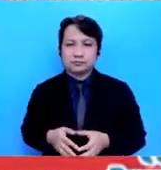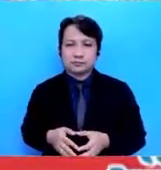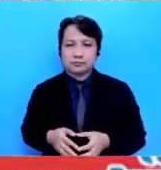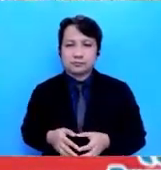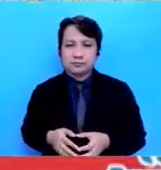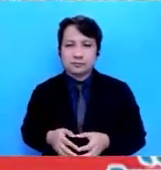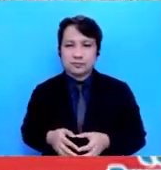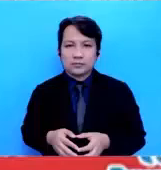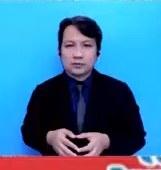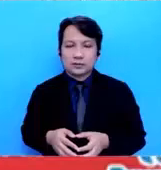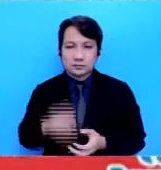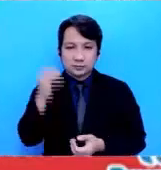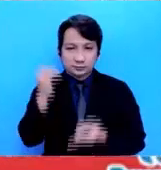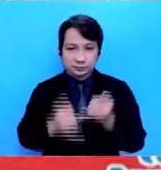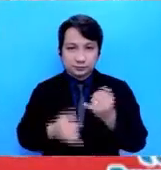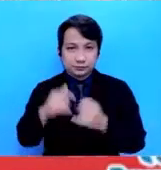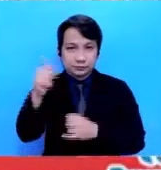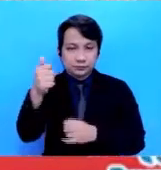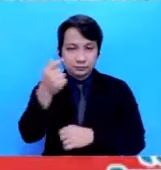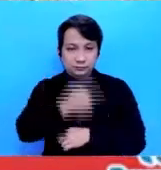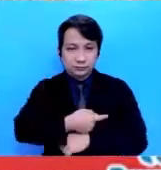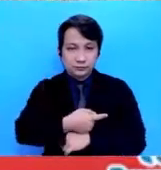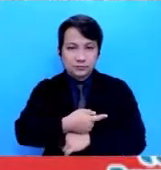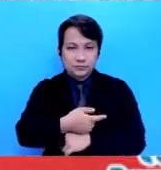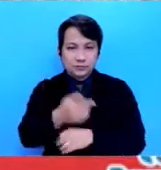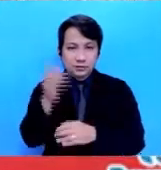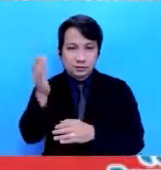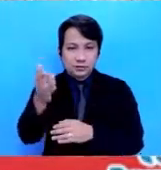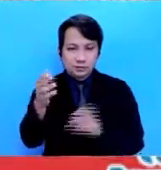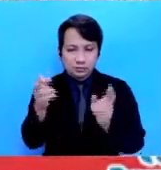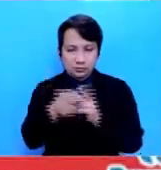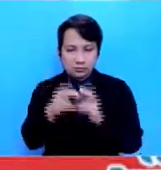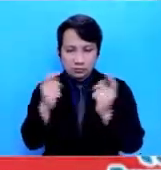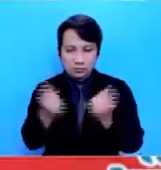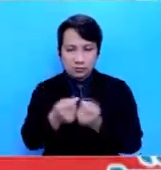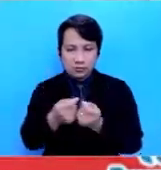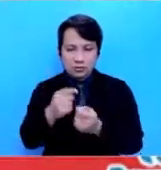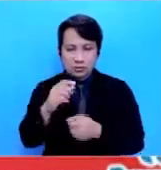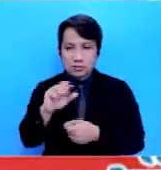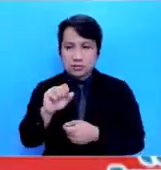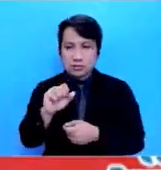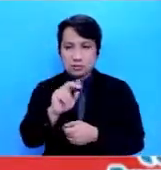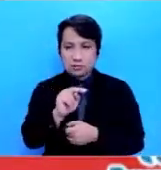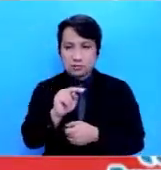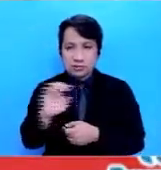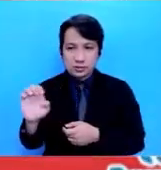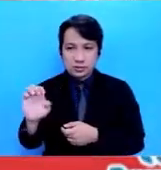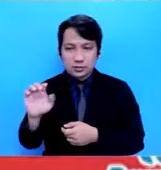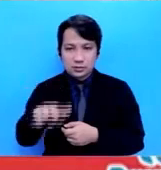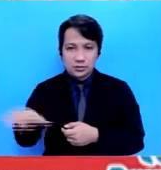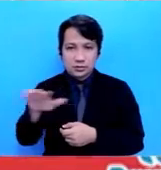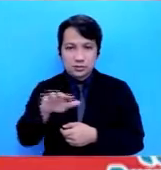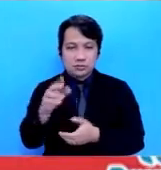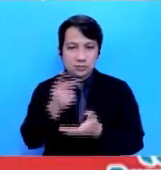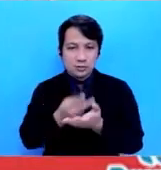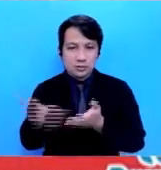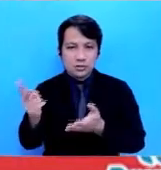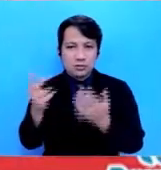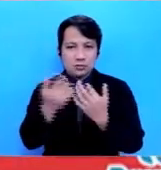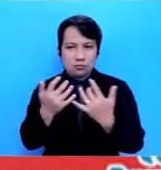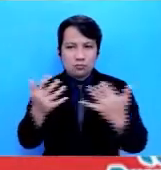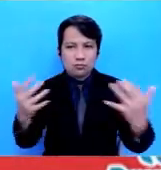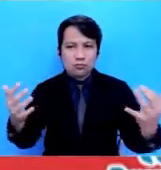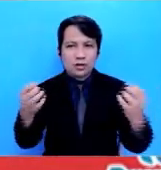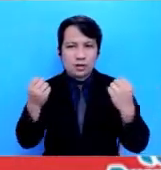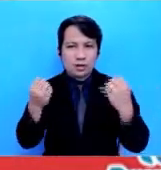Sa huling 10 araw ng kampanya, sinuyod ng Unity Team ang Kabanatuan Nueva Ecija. Di naman sila binigo ng libo-libo nilang